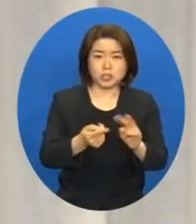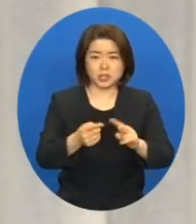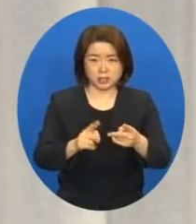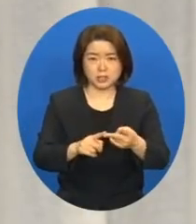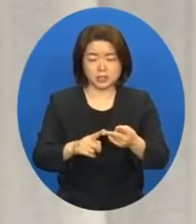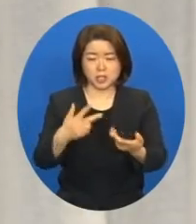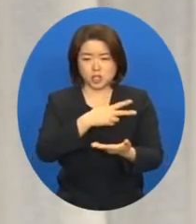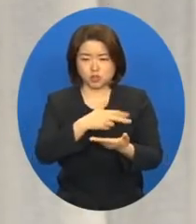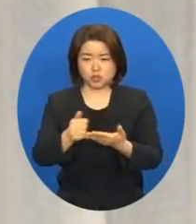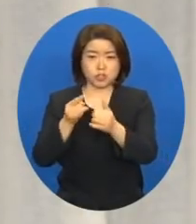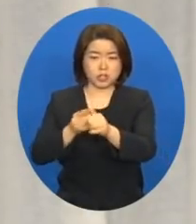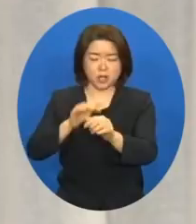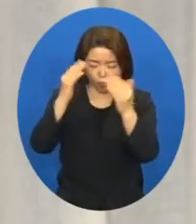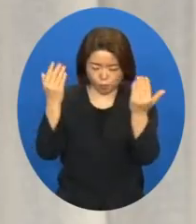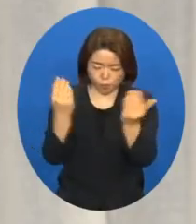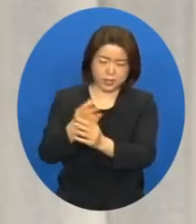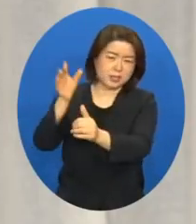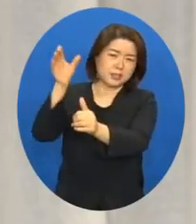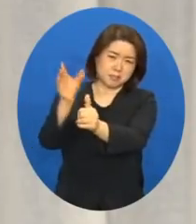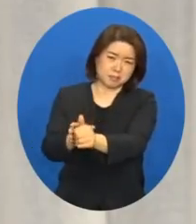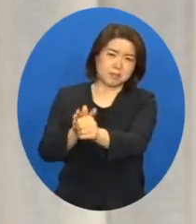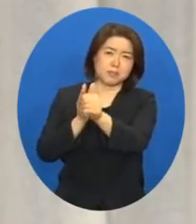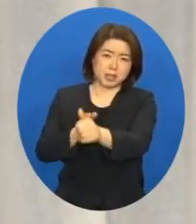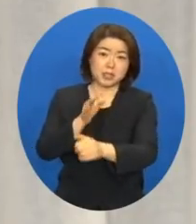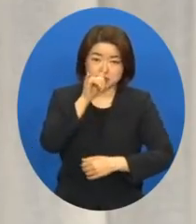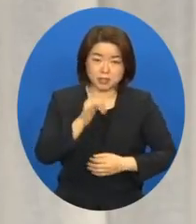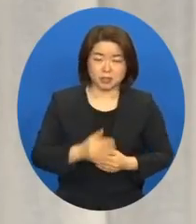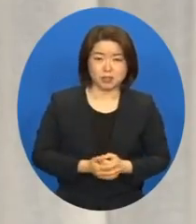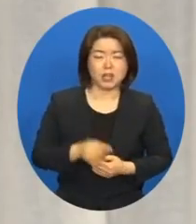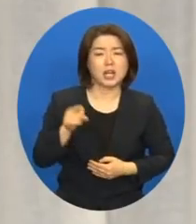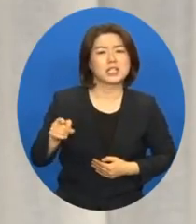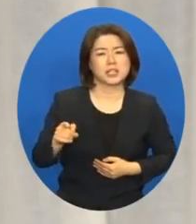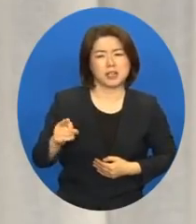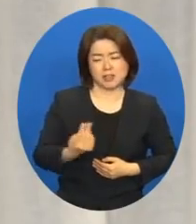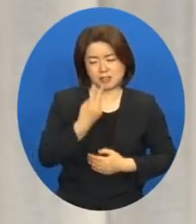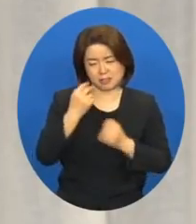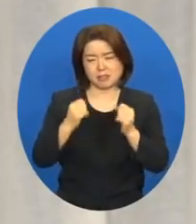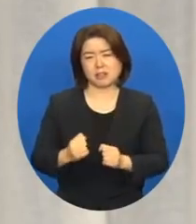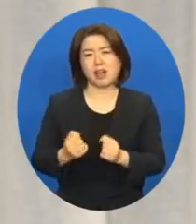주님께 완전히 맡기세요. 그게 사는 길이에요.